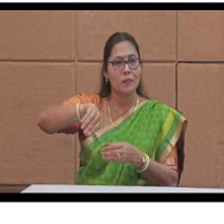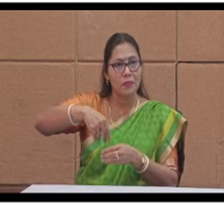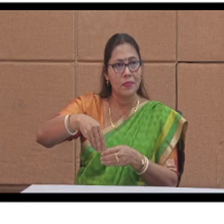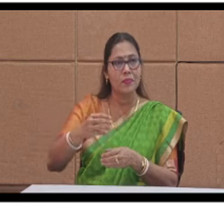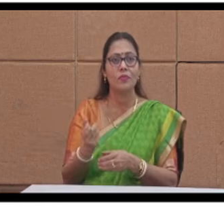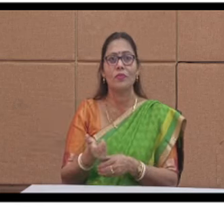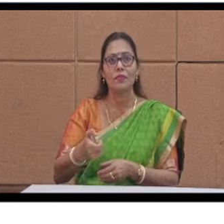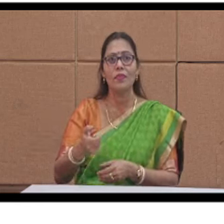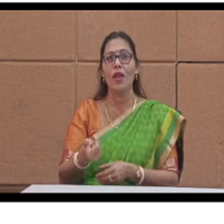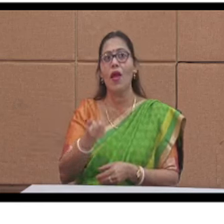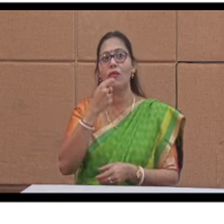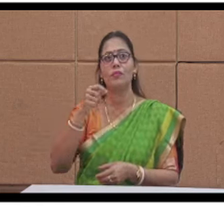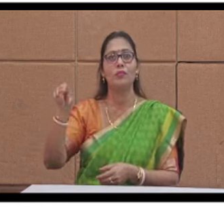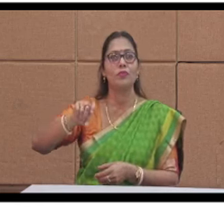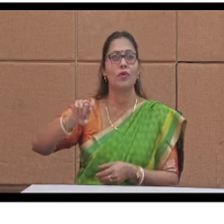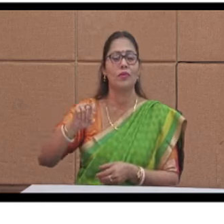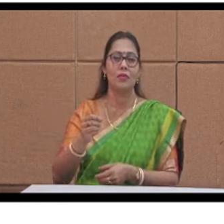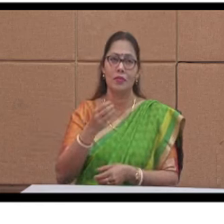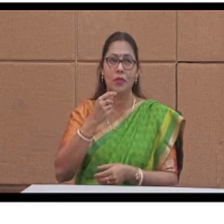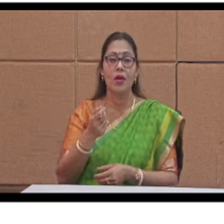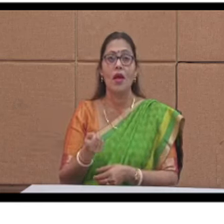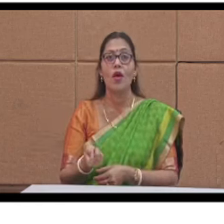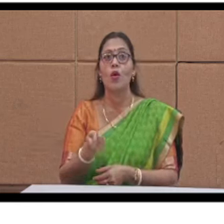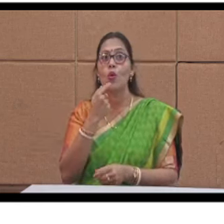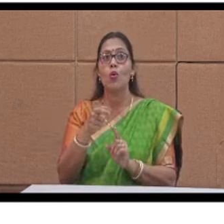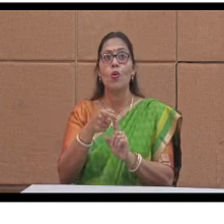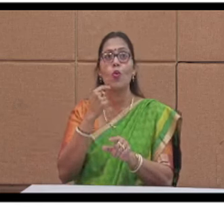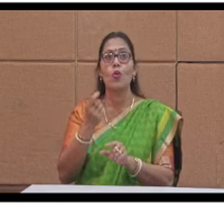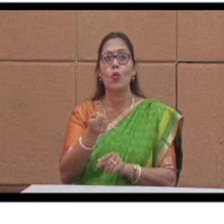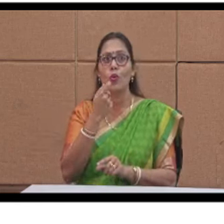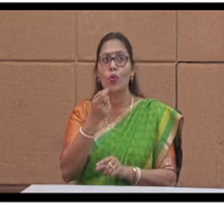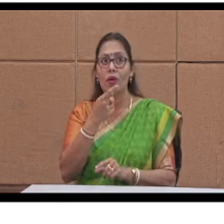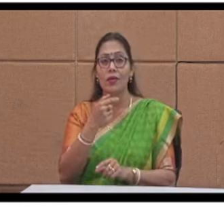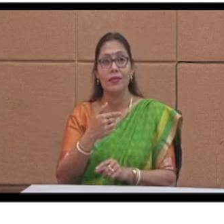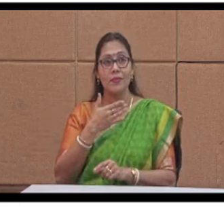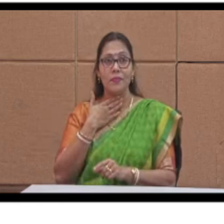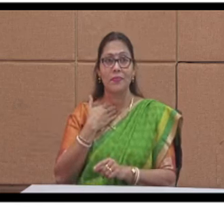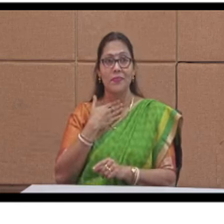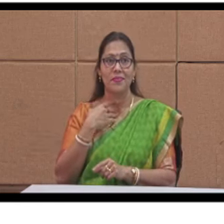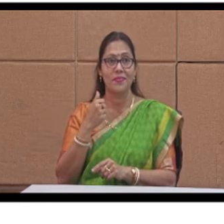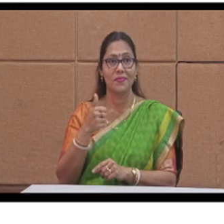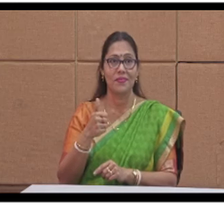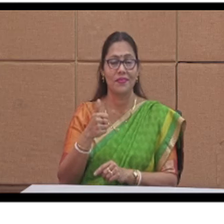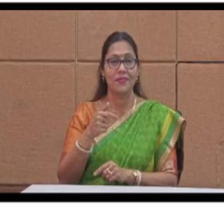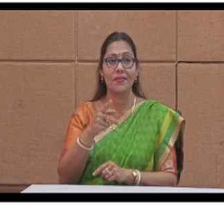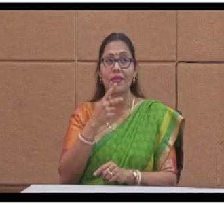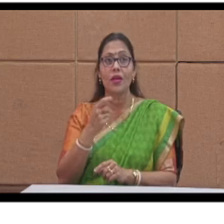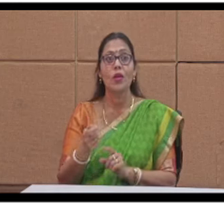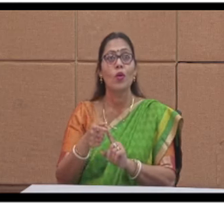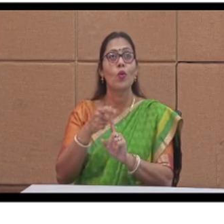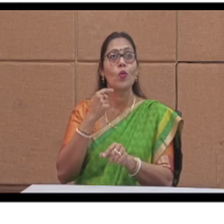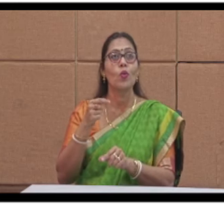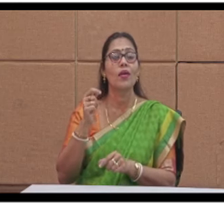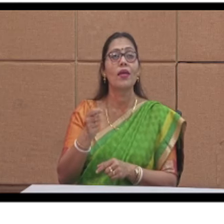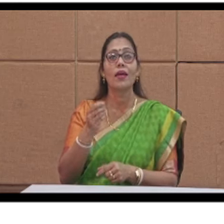এবং অন্যান্য মসলা আছে ঘুগনি দেখলেই তোমার জীব দিয়ে জল পড়ে ওই ঘুগনির